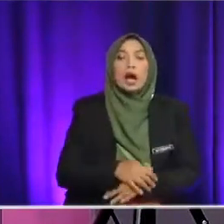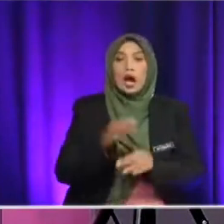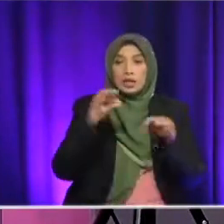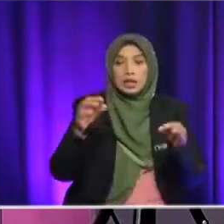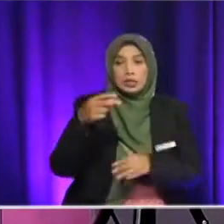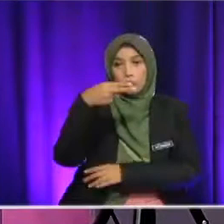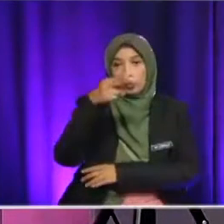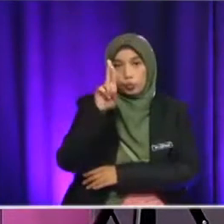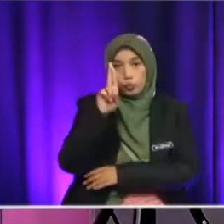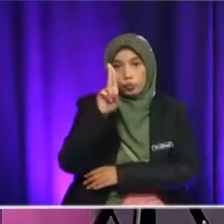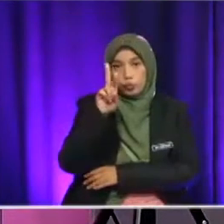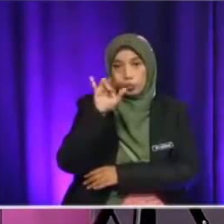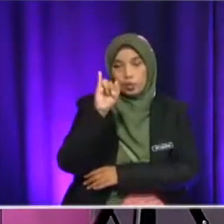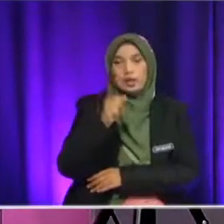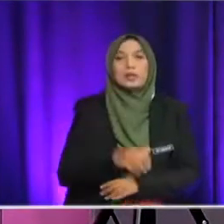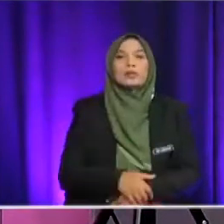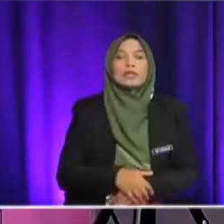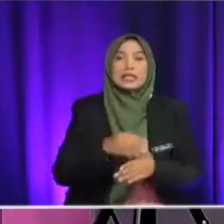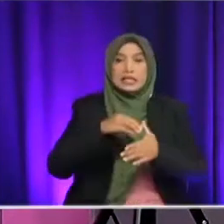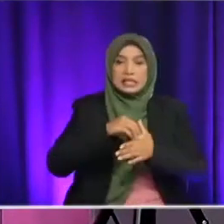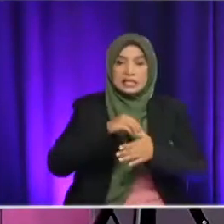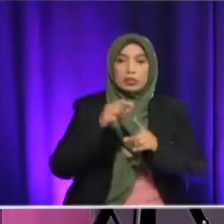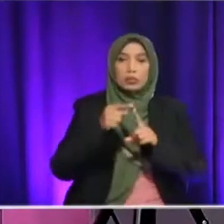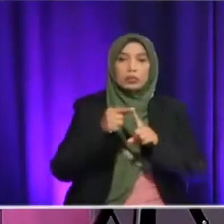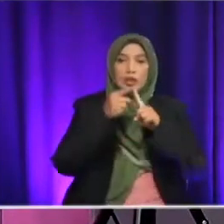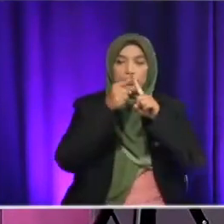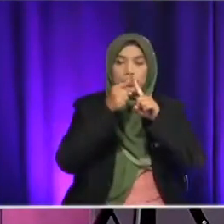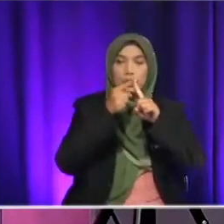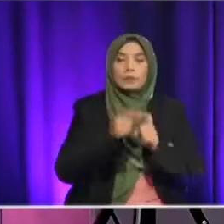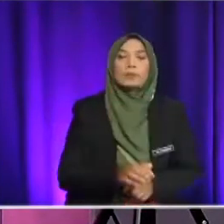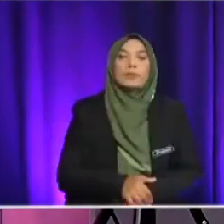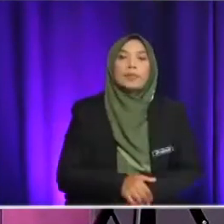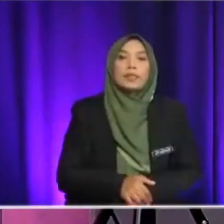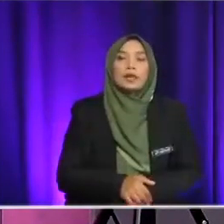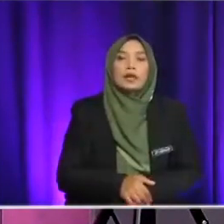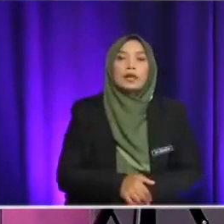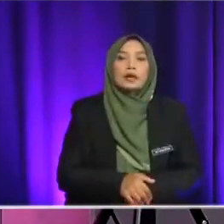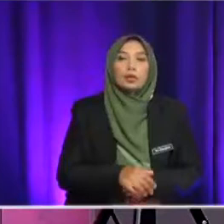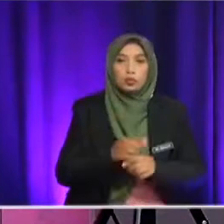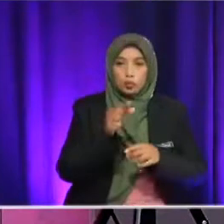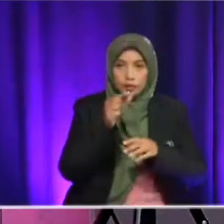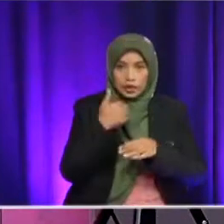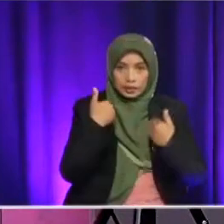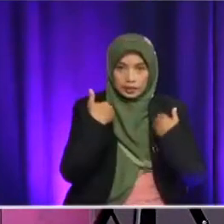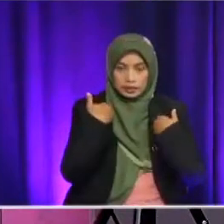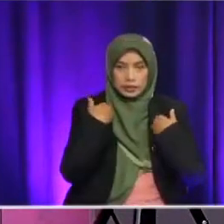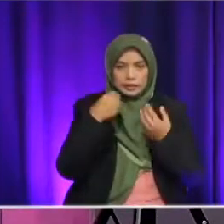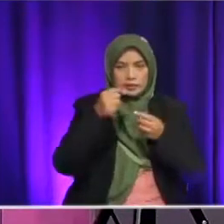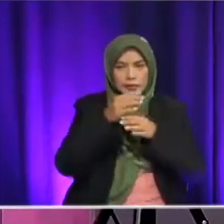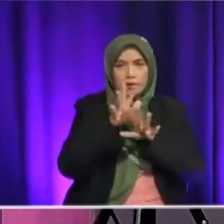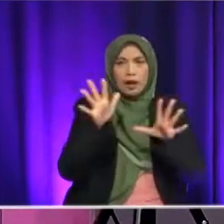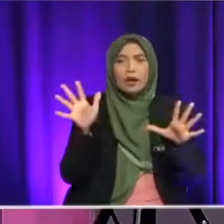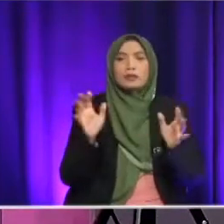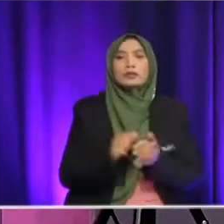ayat topik, isi utama ataupun idea utama. Ayat hurai mengandungi huraian ataupun penerangan terhadap